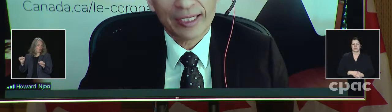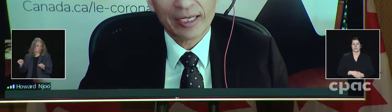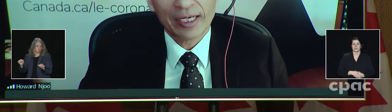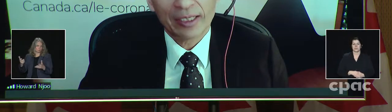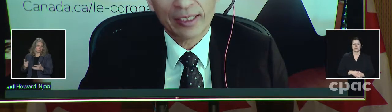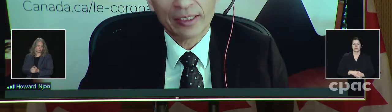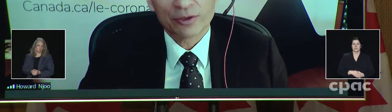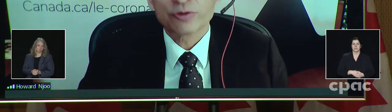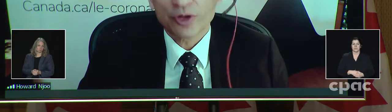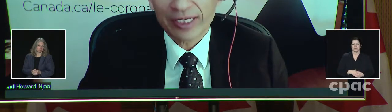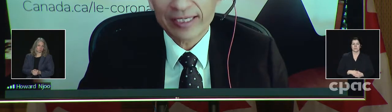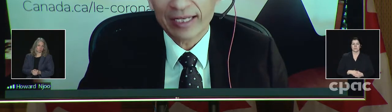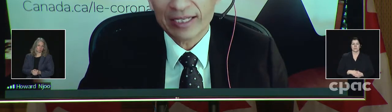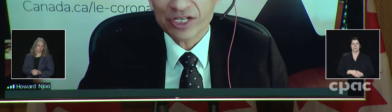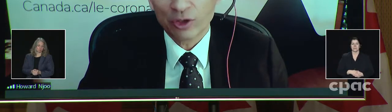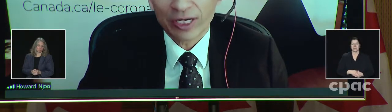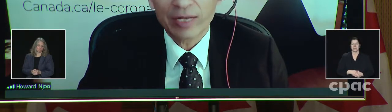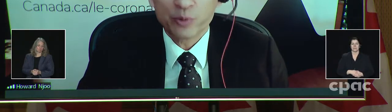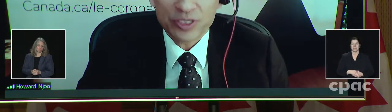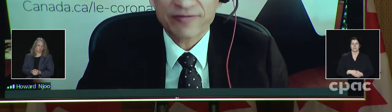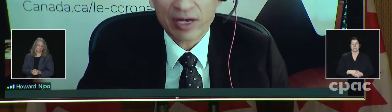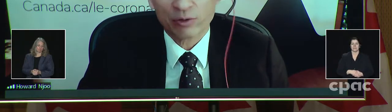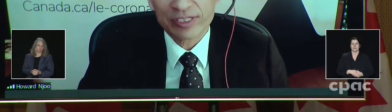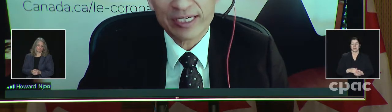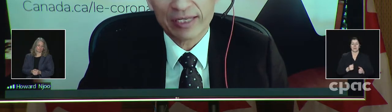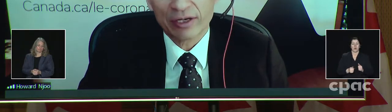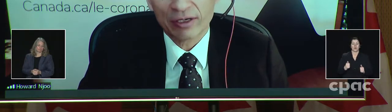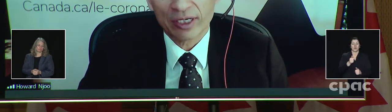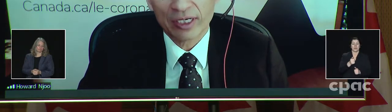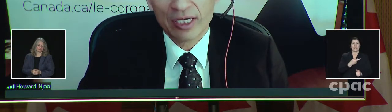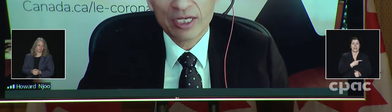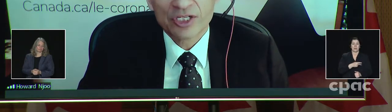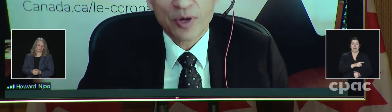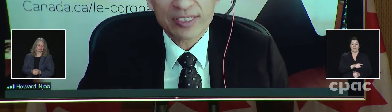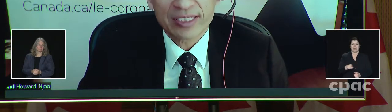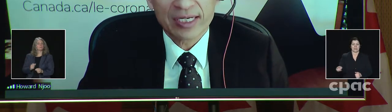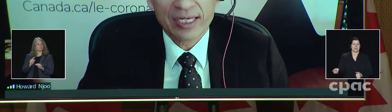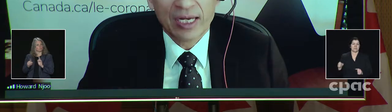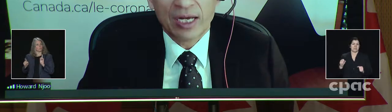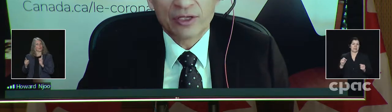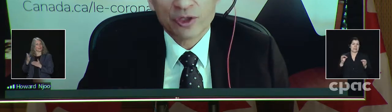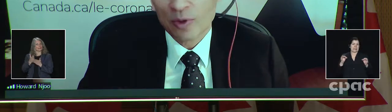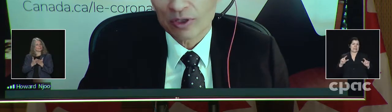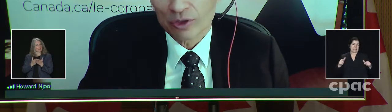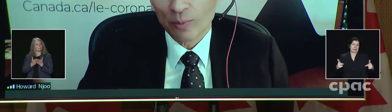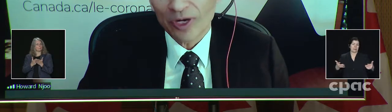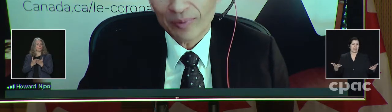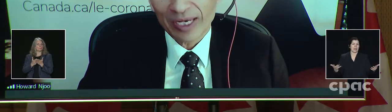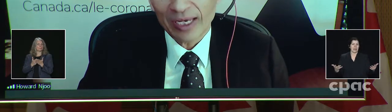que les autorités à l'échelle locale puissent faire aussi. Donc, je pense que tout le monde est prêt